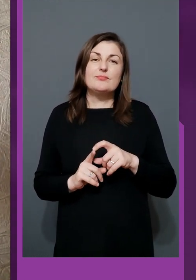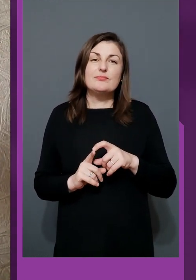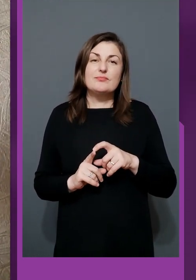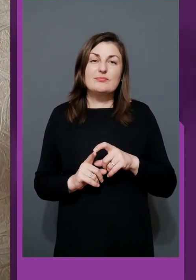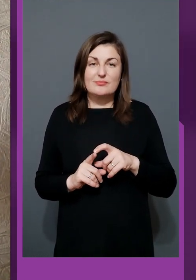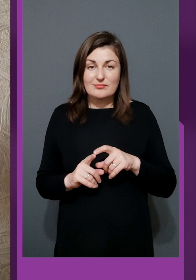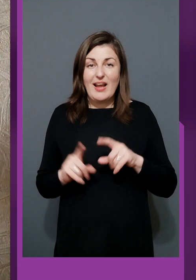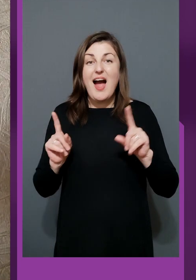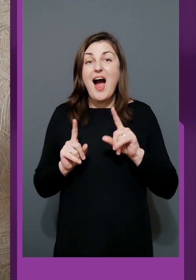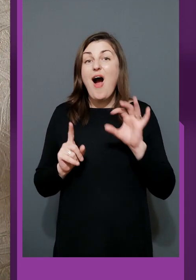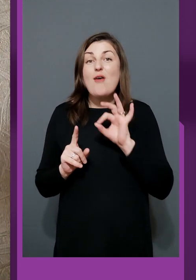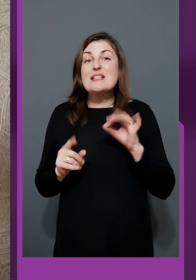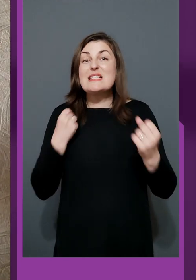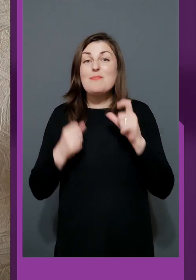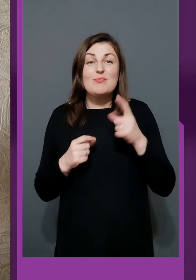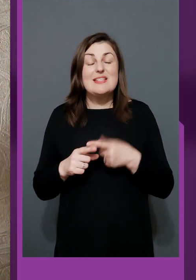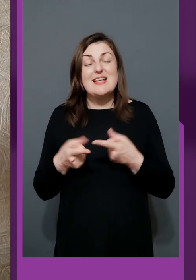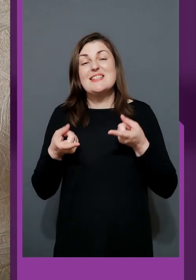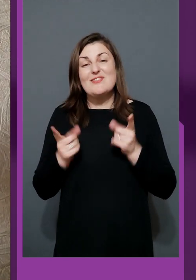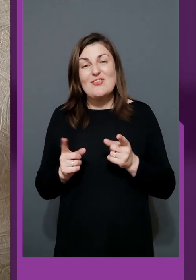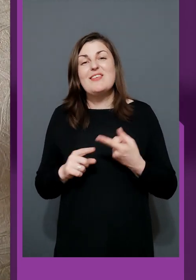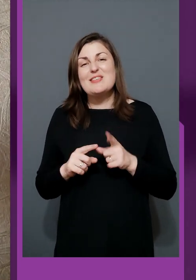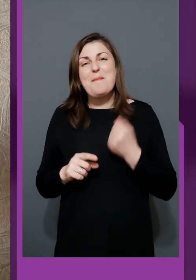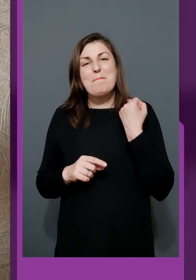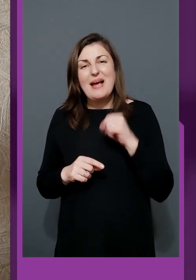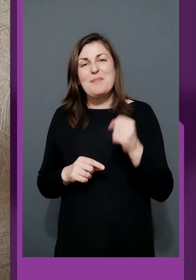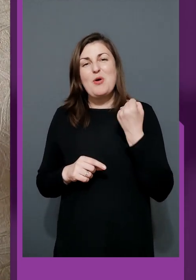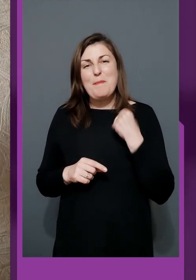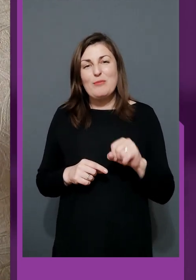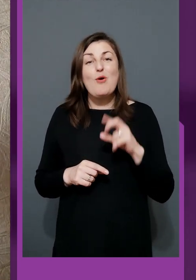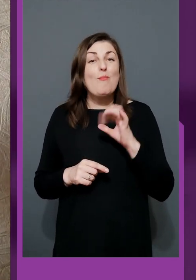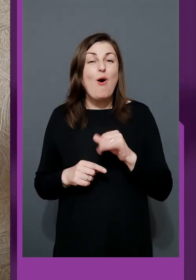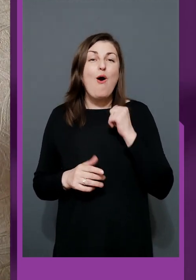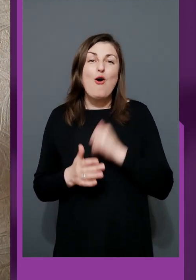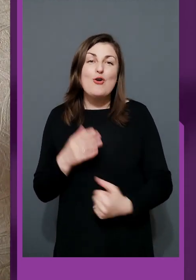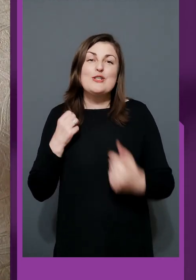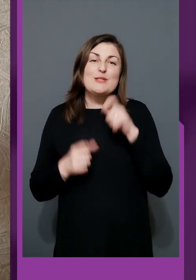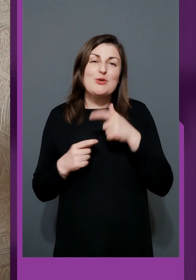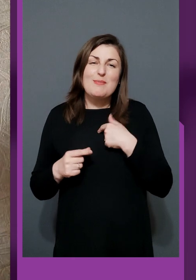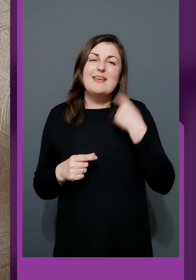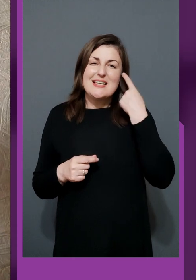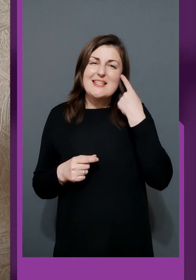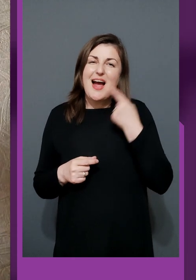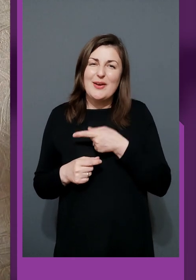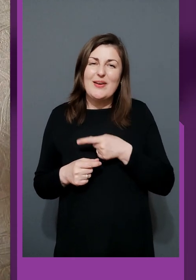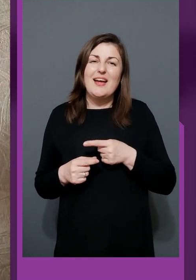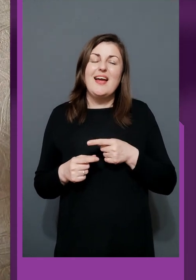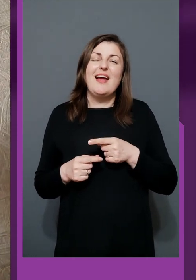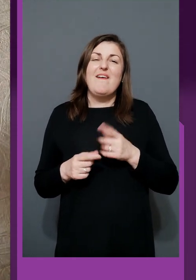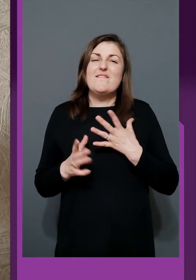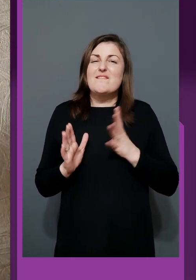ось а щодо спортсменів це звичайно що перемо перемоги бо кожен спортсмен Я